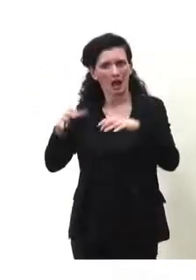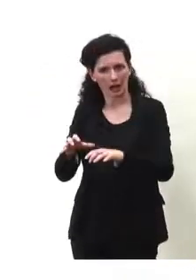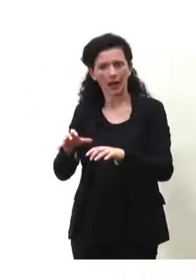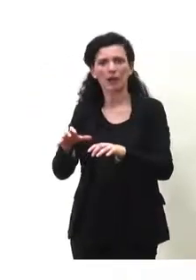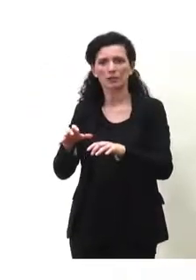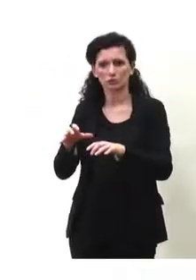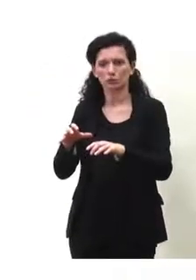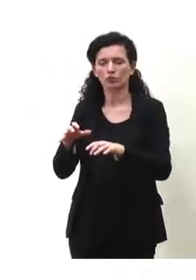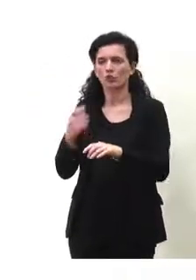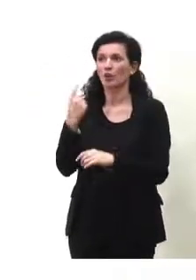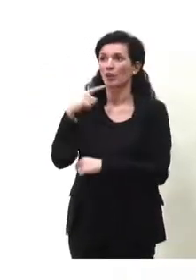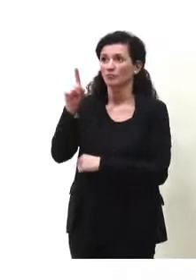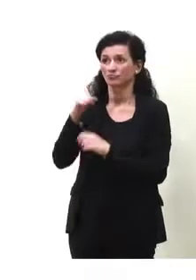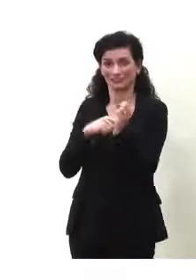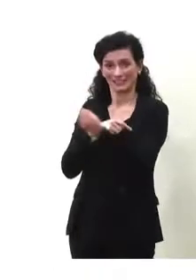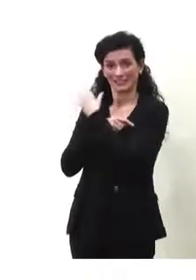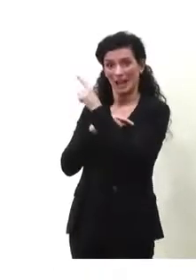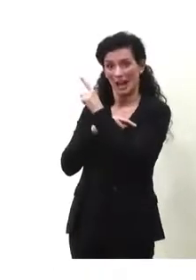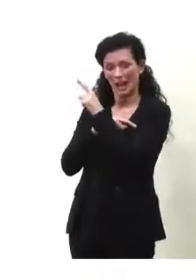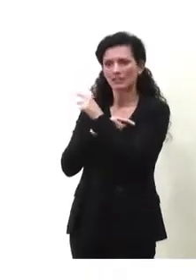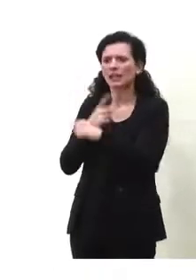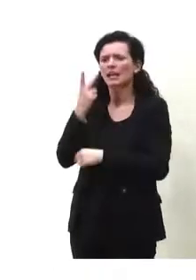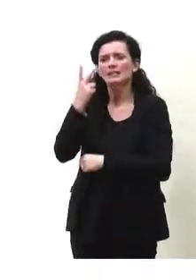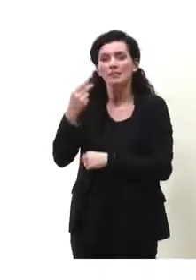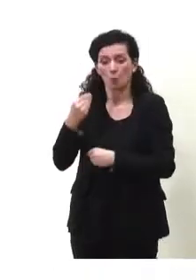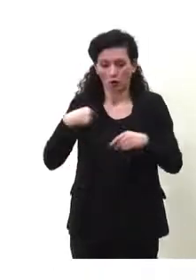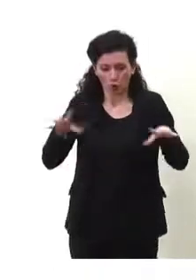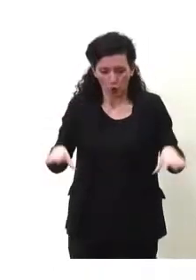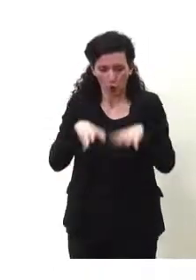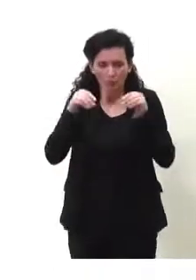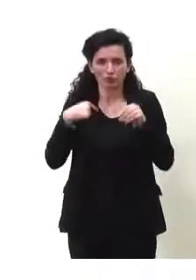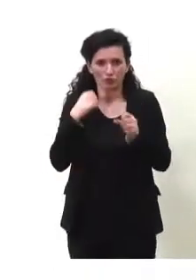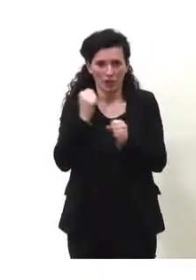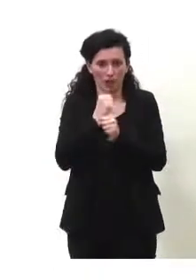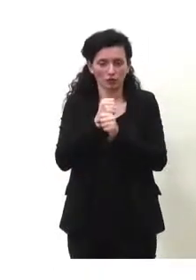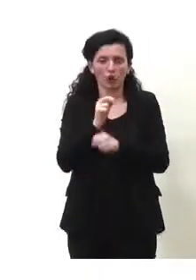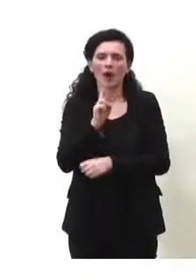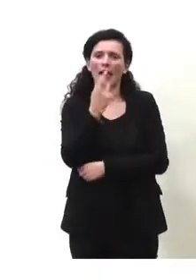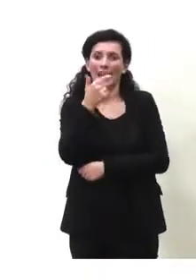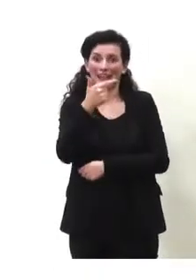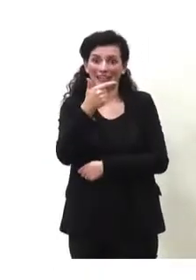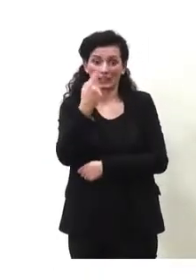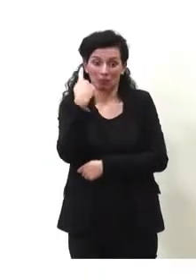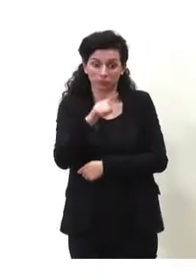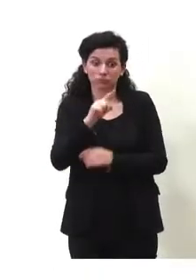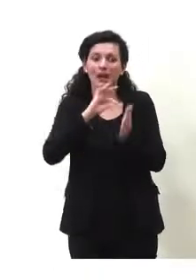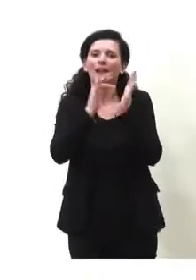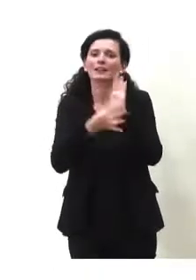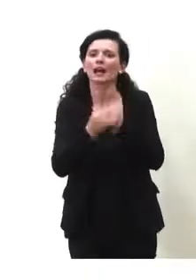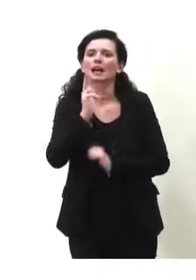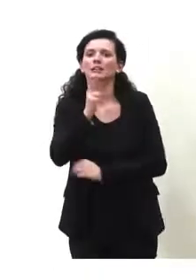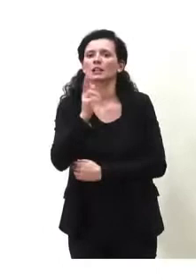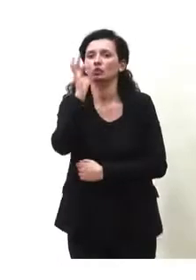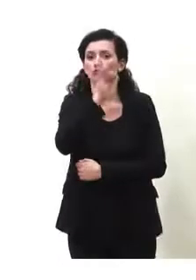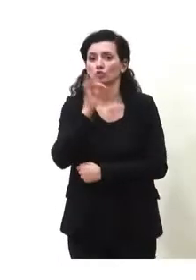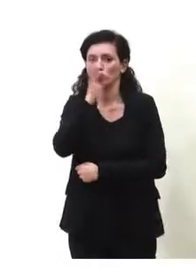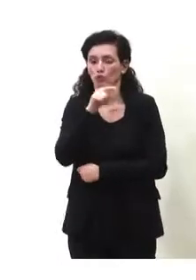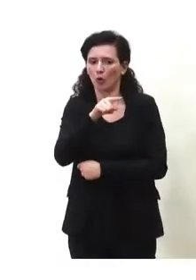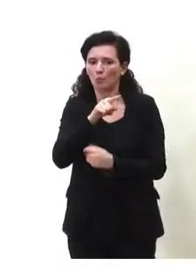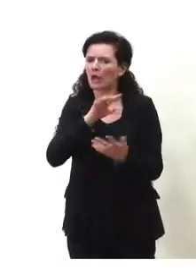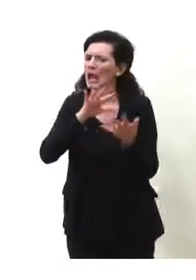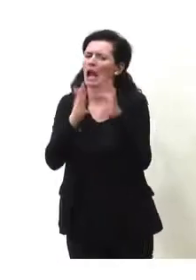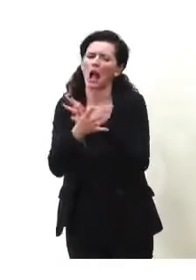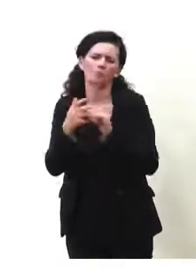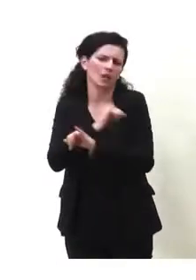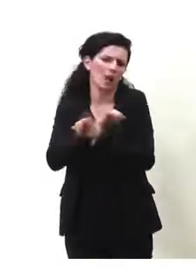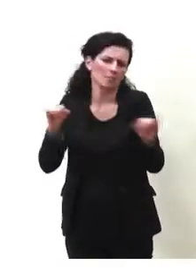fare diversamente, o meglio assumevano quando le abbiamo fatte, che RT era quello del 13 ottobre e non sarebbe mai cambiato, perché